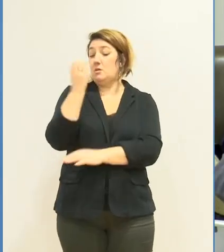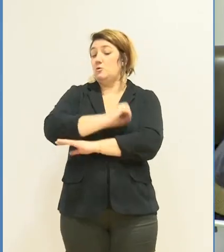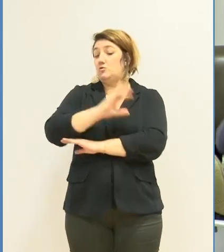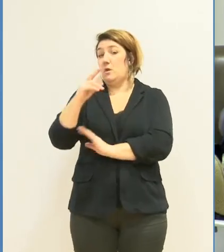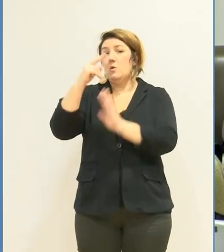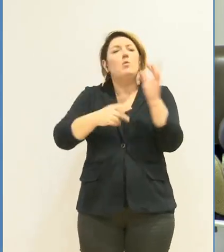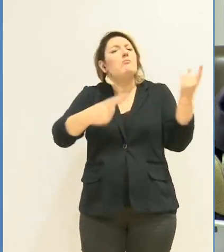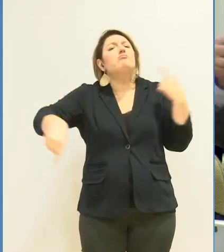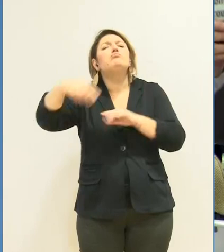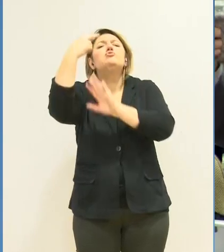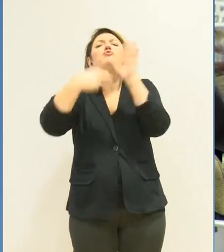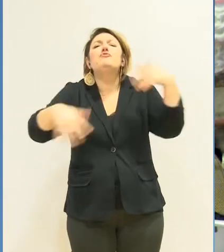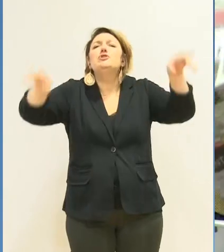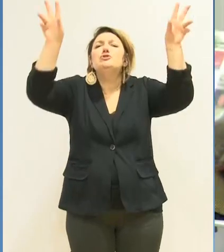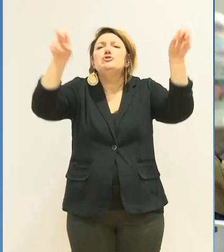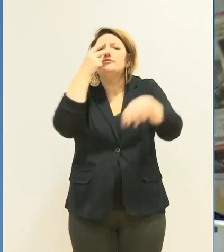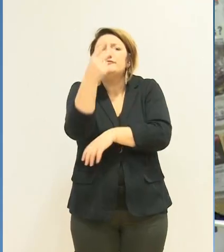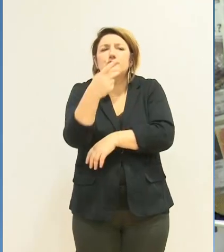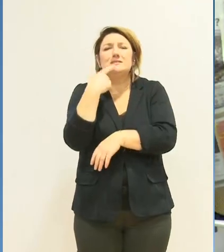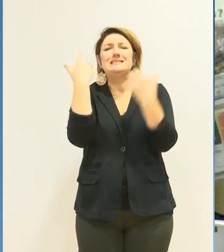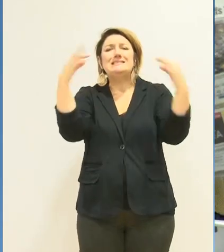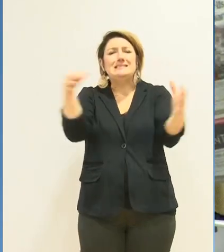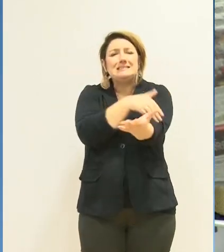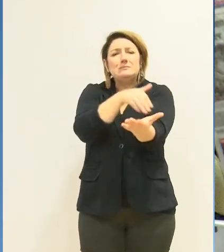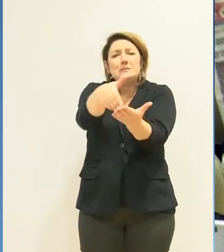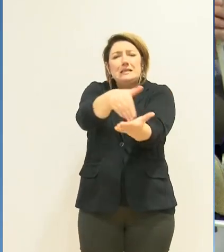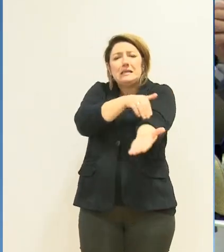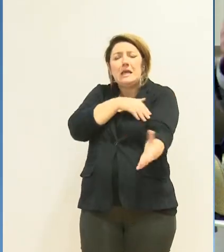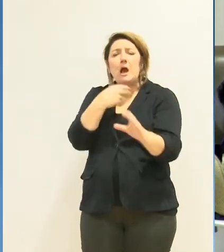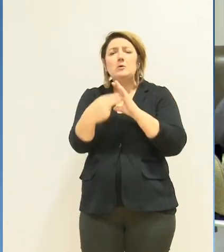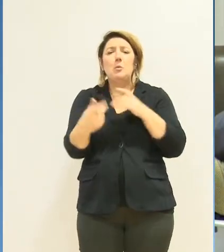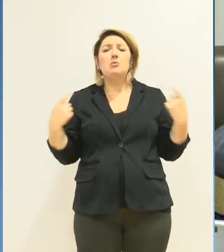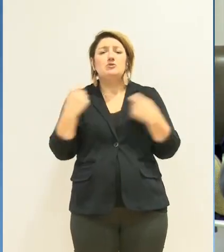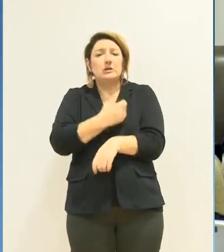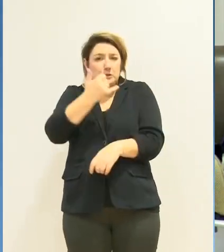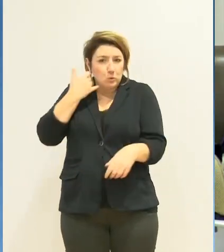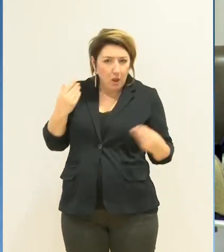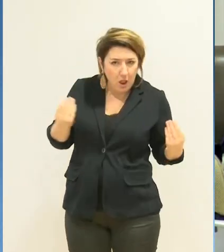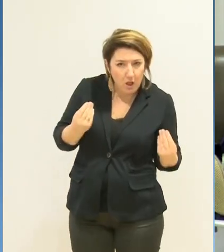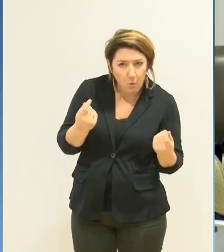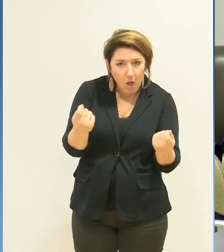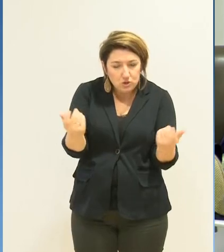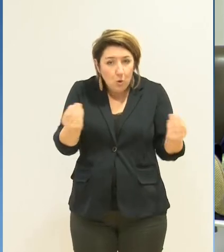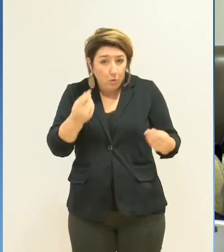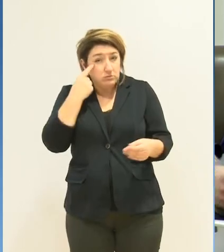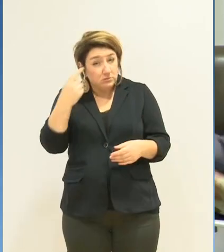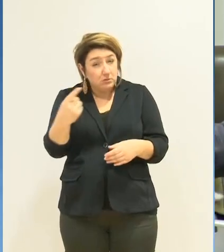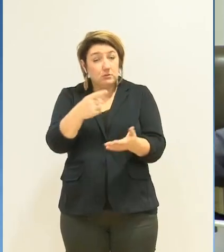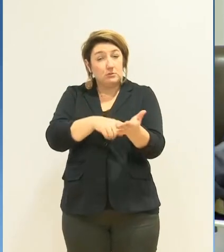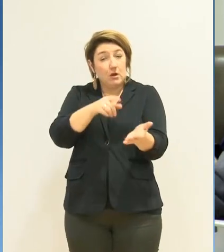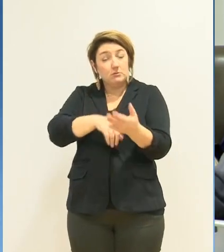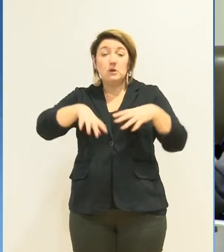lu vous connaissez le filtre 10 milliards d'euros dès gilet jaune où vont ils trouver l'argent alors vous pensez qu'ils vont nous rendre l'argent la taxe d'habitation